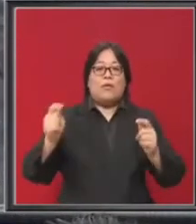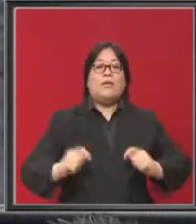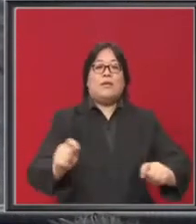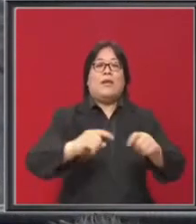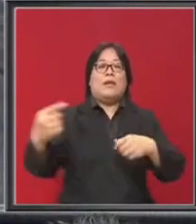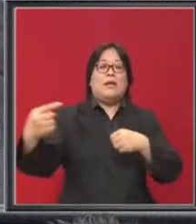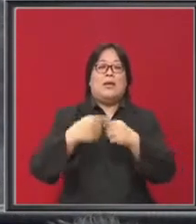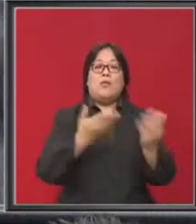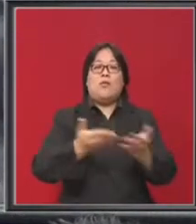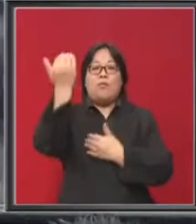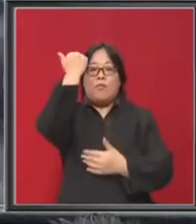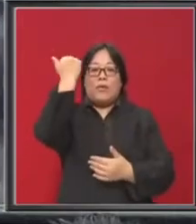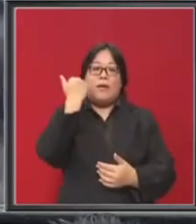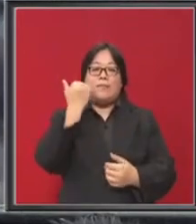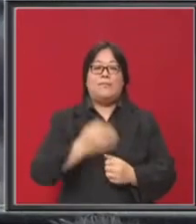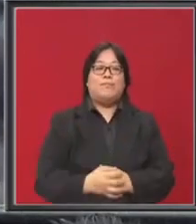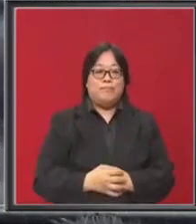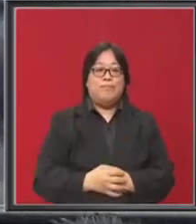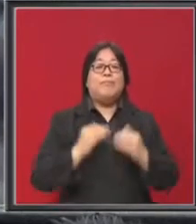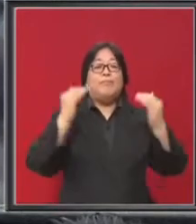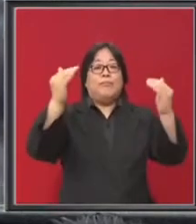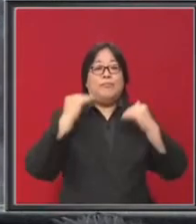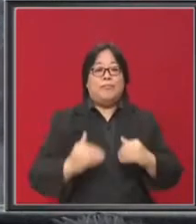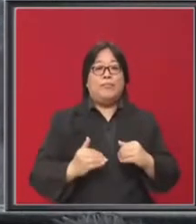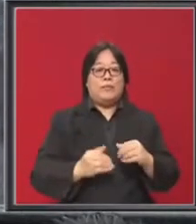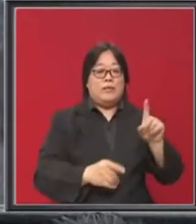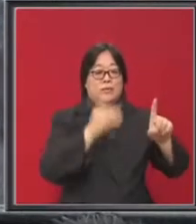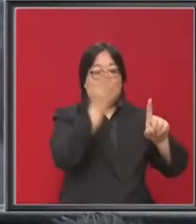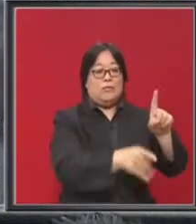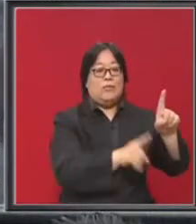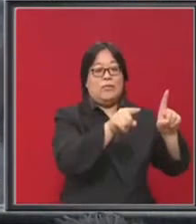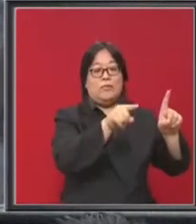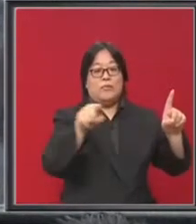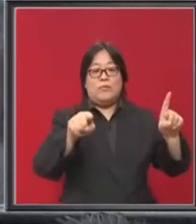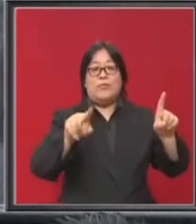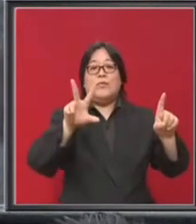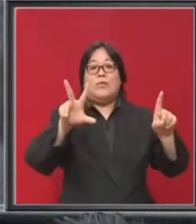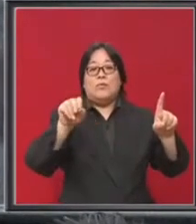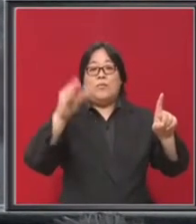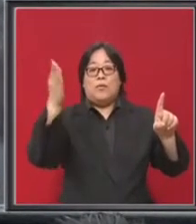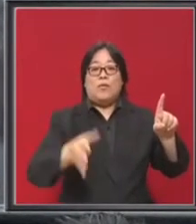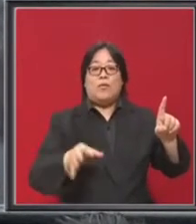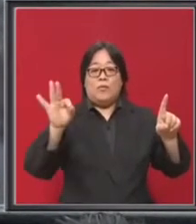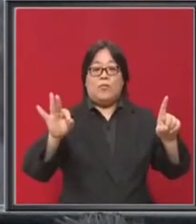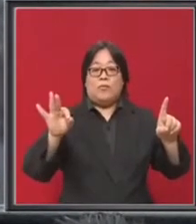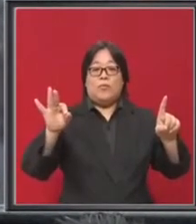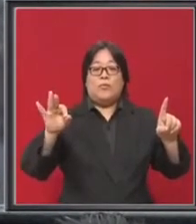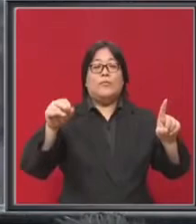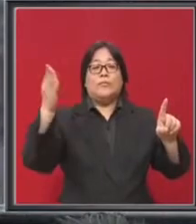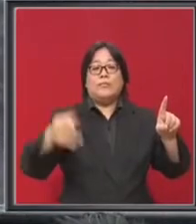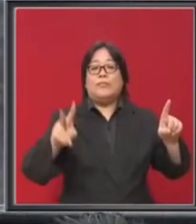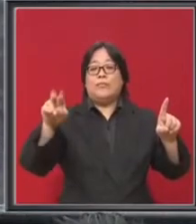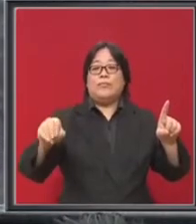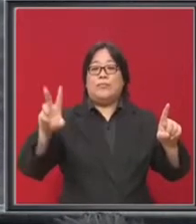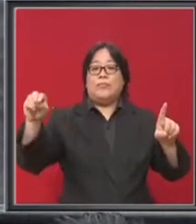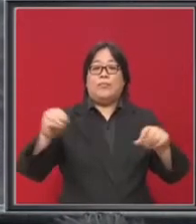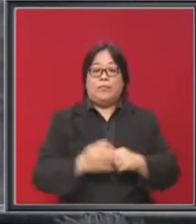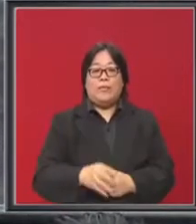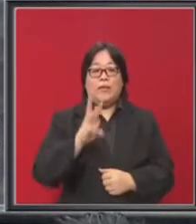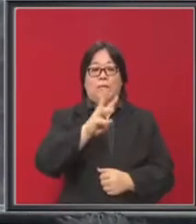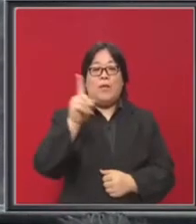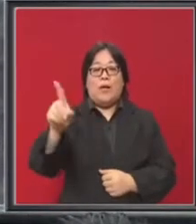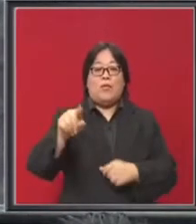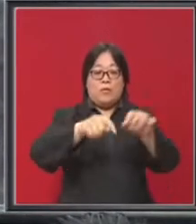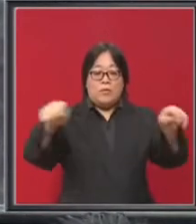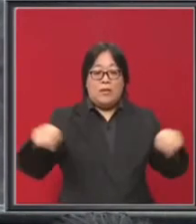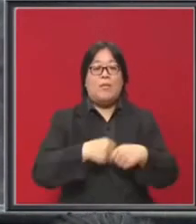tindakan pendawan selain pagi itu Deportivo sate Januari 2020 hingga 30september 20260 satu premi